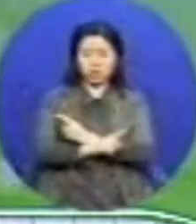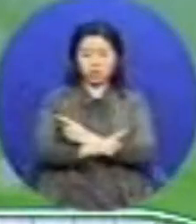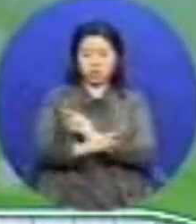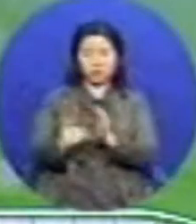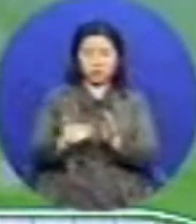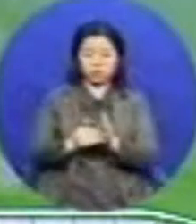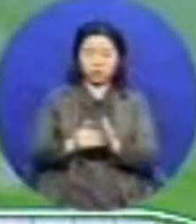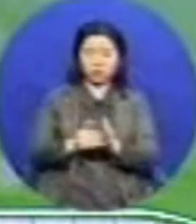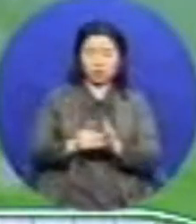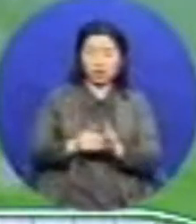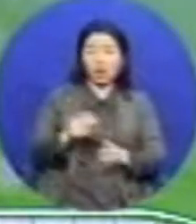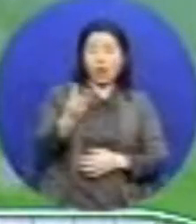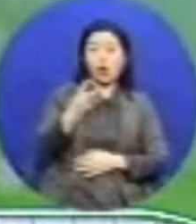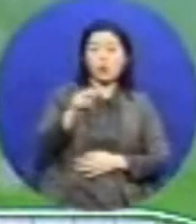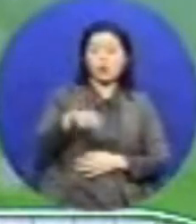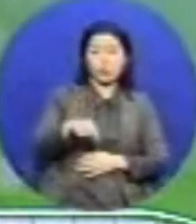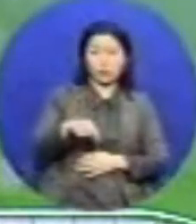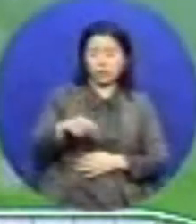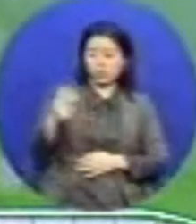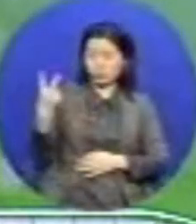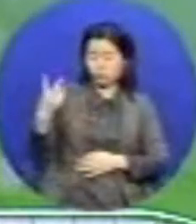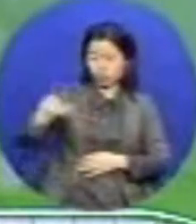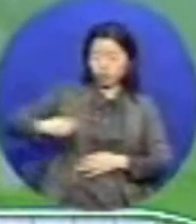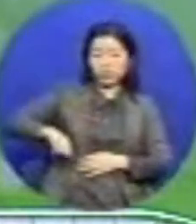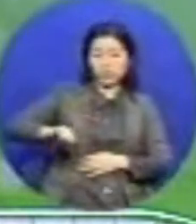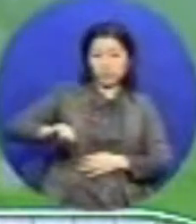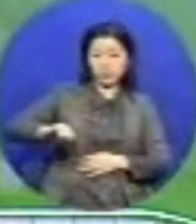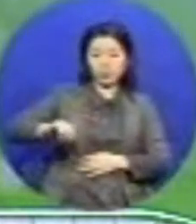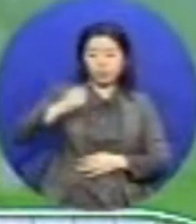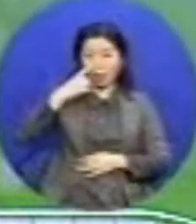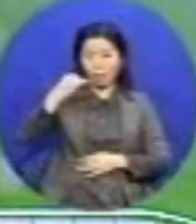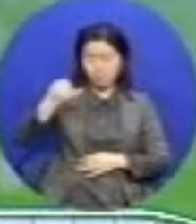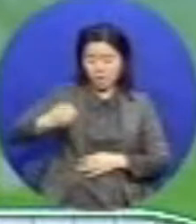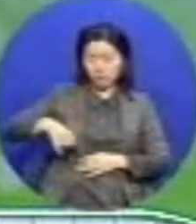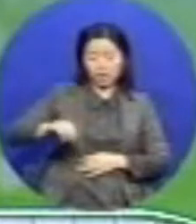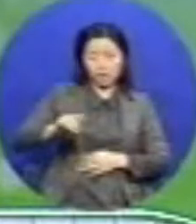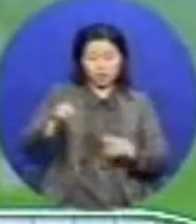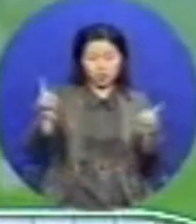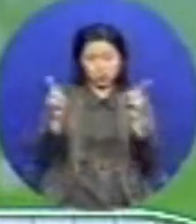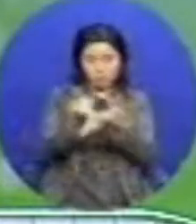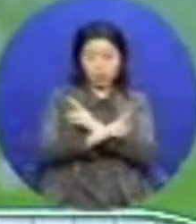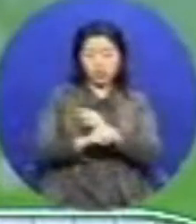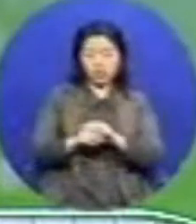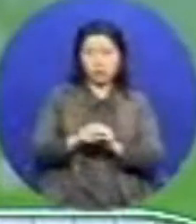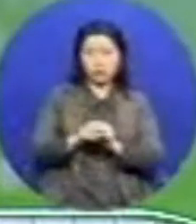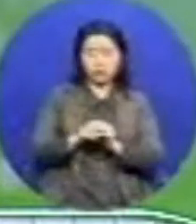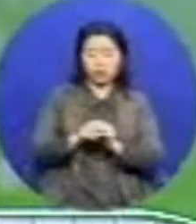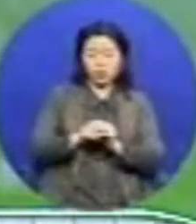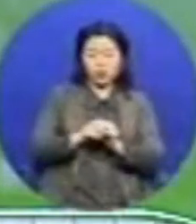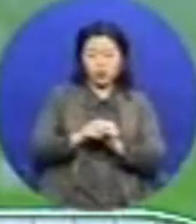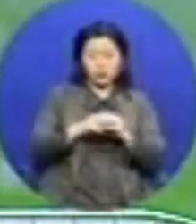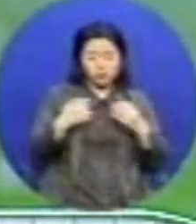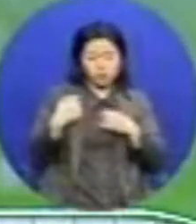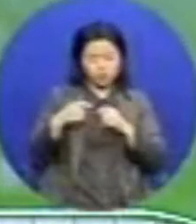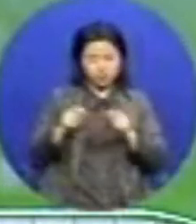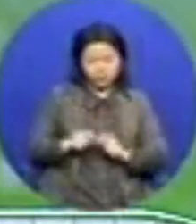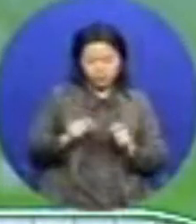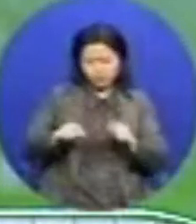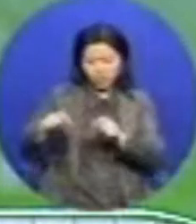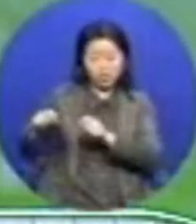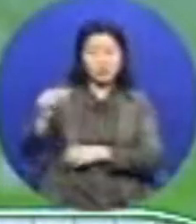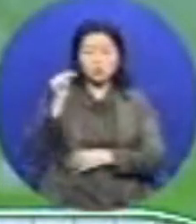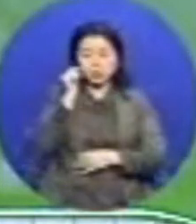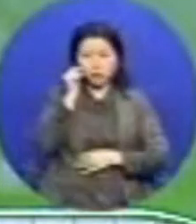록과 두 딸이 아내가 그렇게 되고 어머니가 그렇게 되었는데도 지지하지 못하고 내버려두고 소